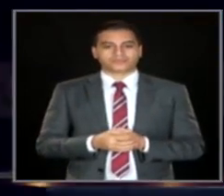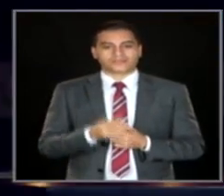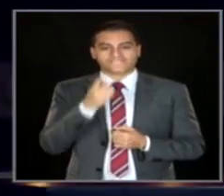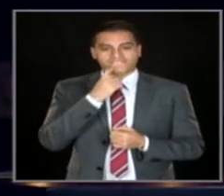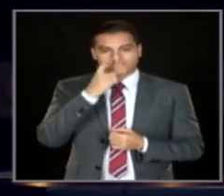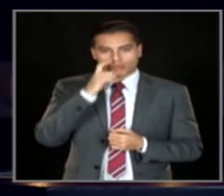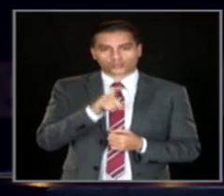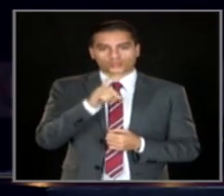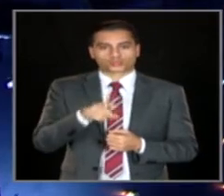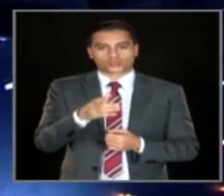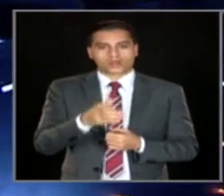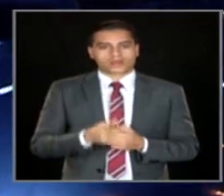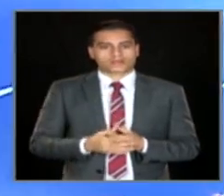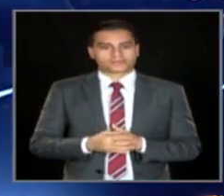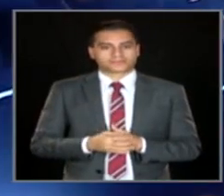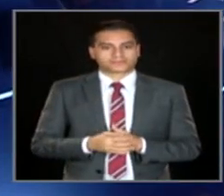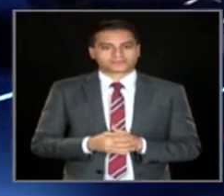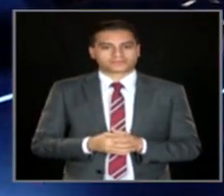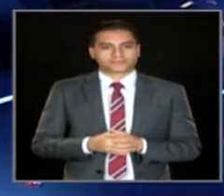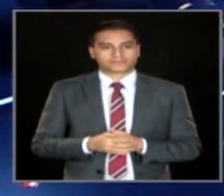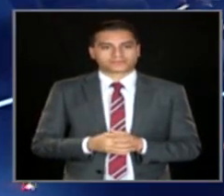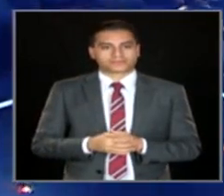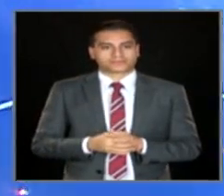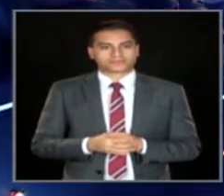فنون. والسؤال هو،